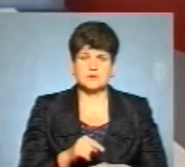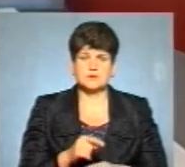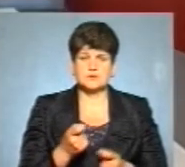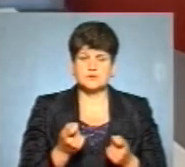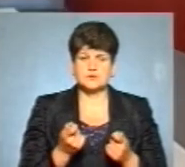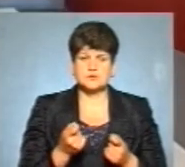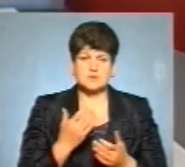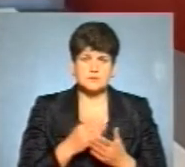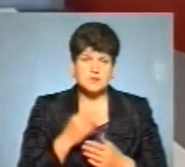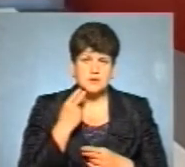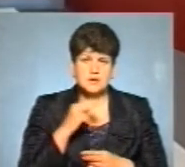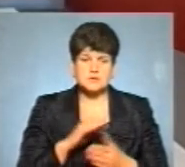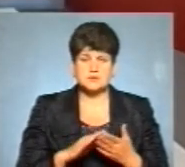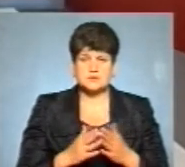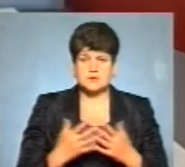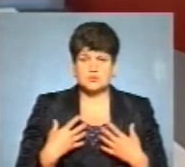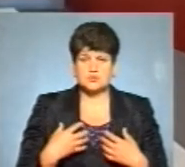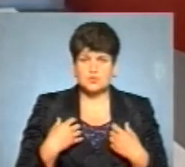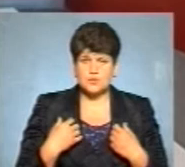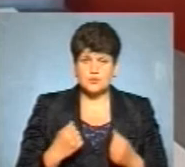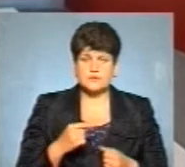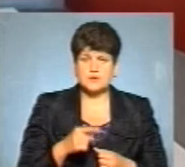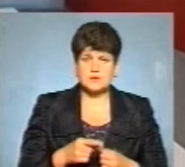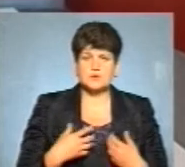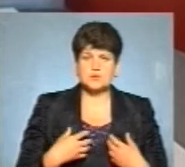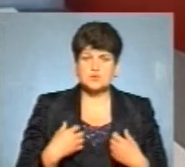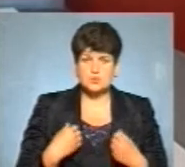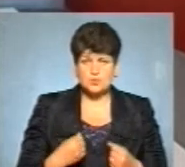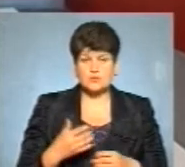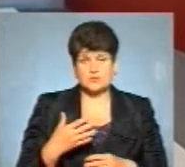дещо мають кращий стан здоров'я, і відповідно